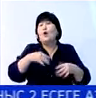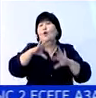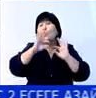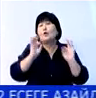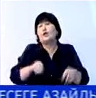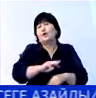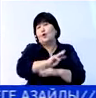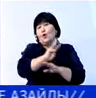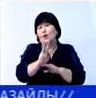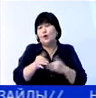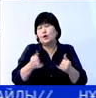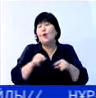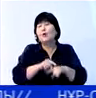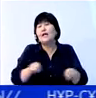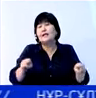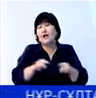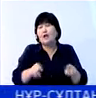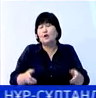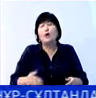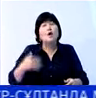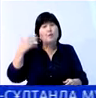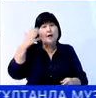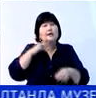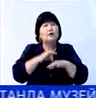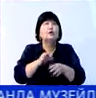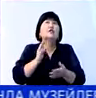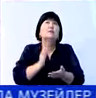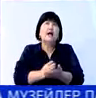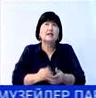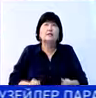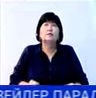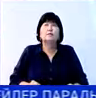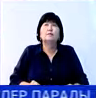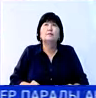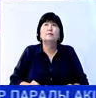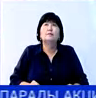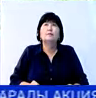ұлықтау, насихаттау мақсатында өткізіп жатыр.